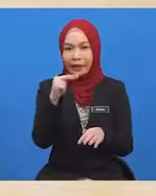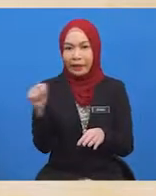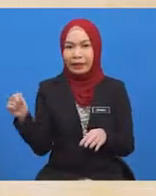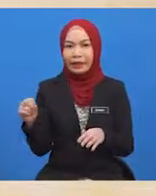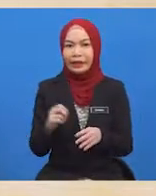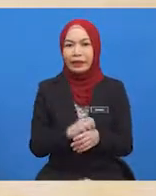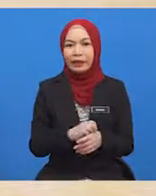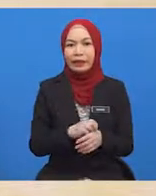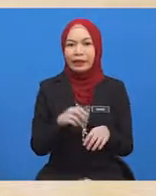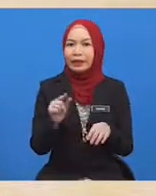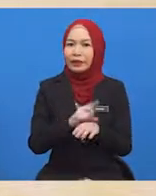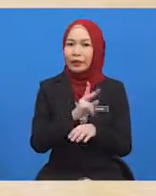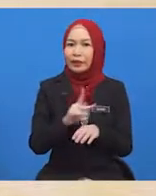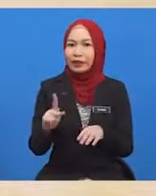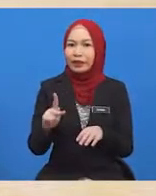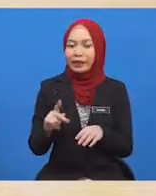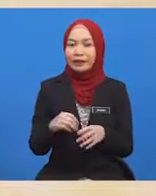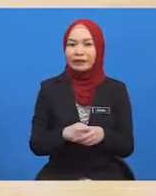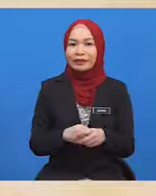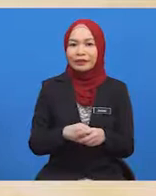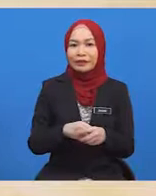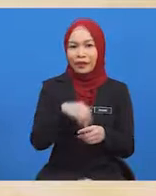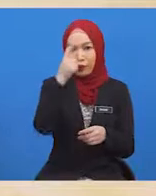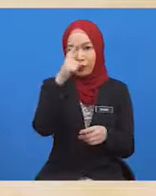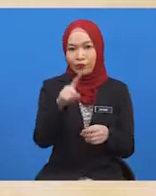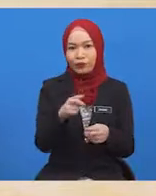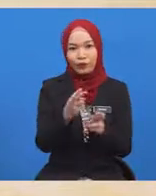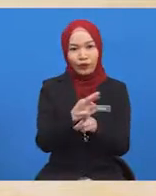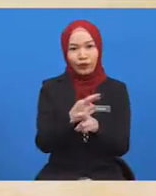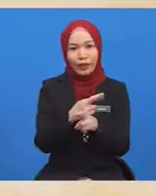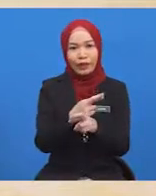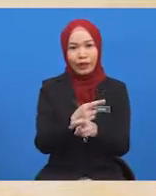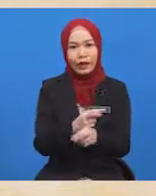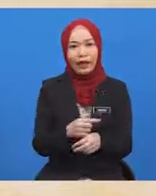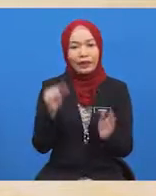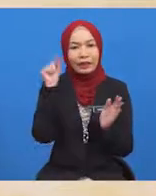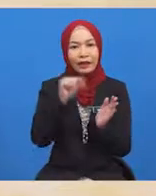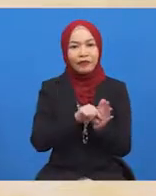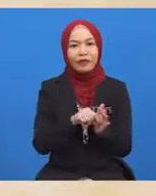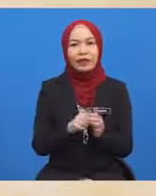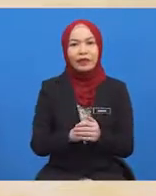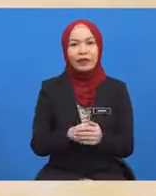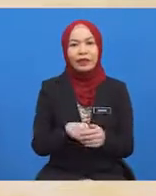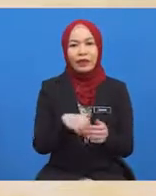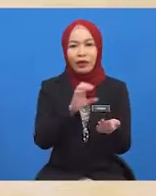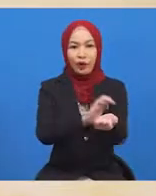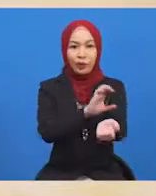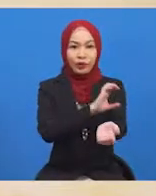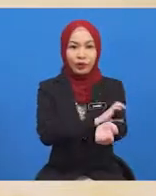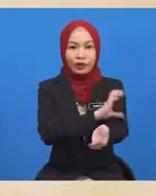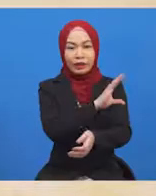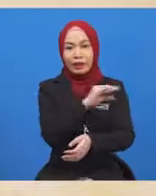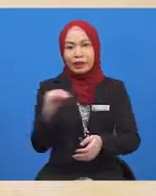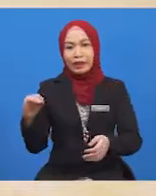perindustrian, rekaan, grafik, arkitek, pengkomputeran dan sebagainya.